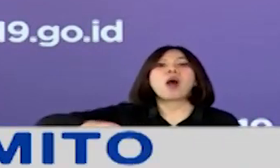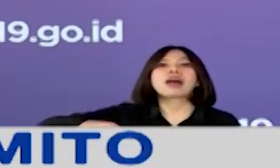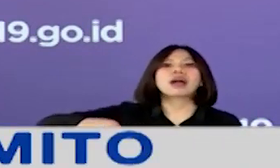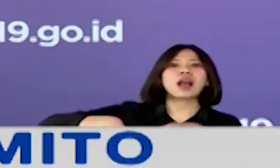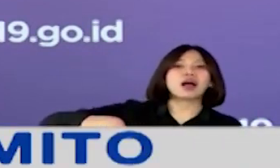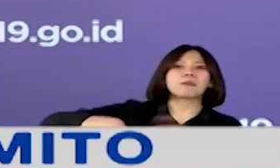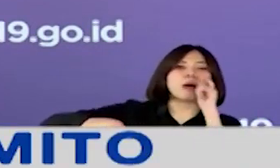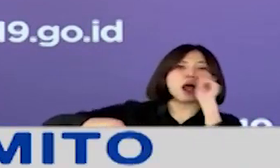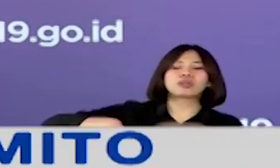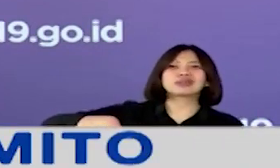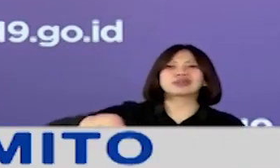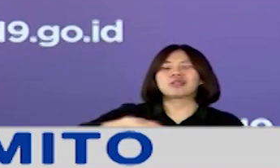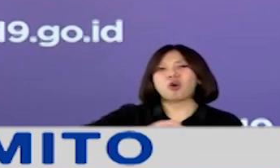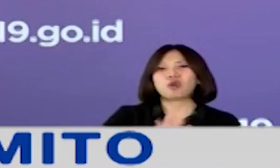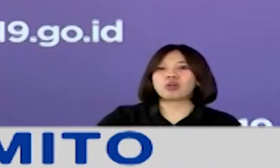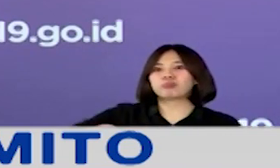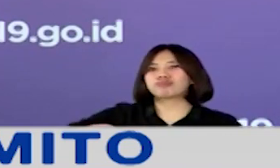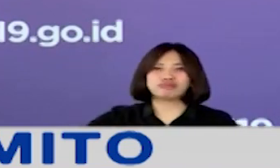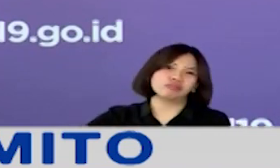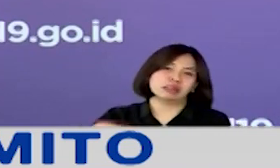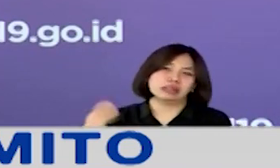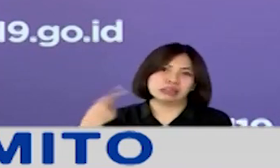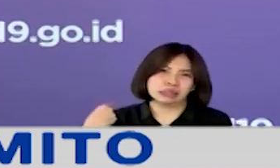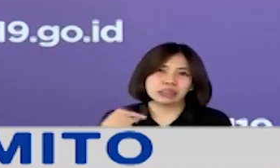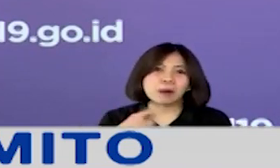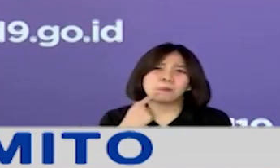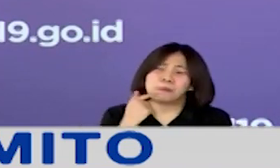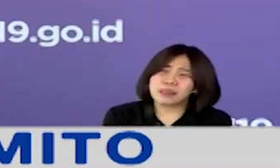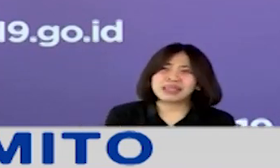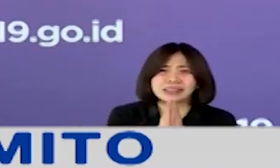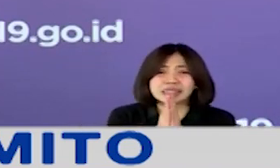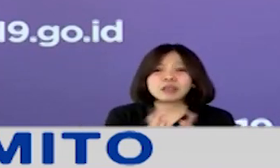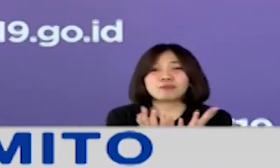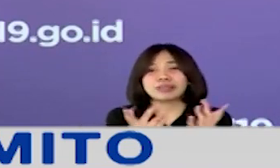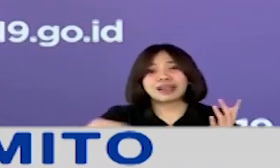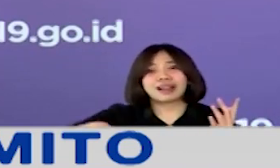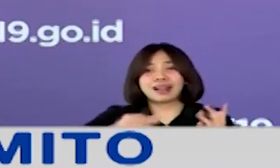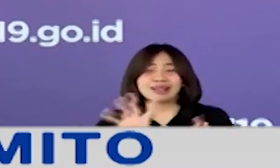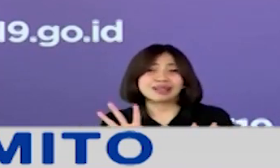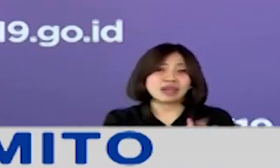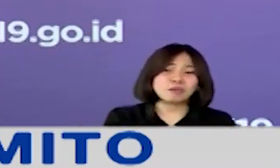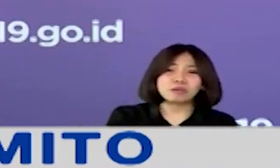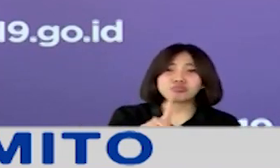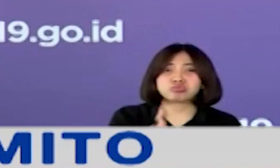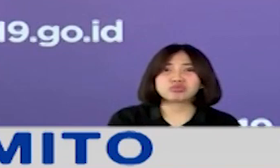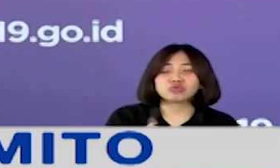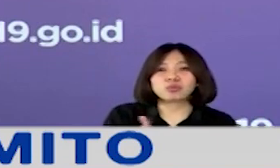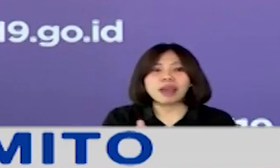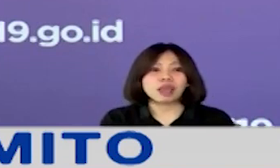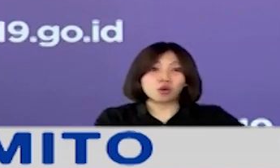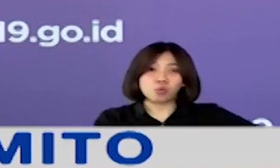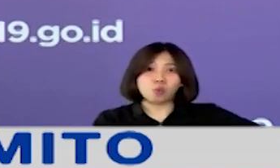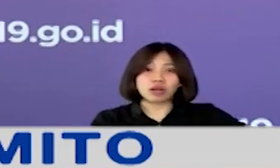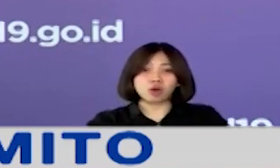keluarga. Untuk itu, saya perlu menegaskan bahwa peran masyarakat sangat besar dalam menekan